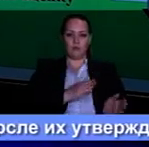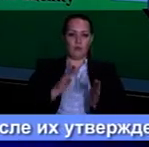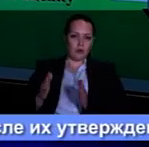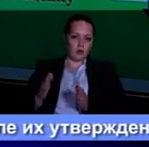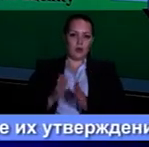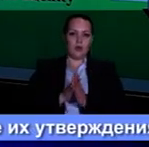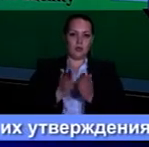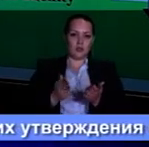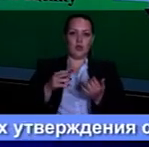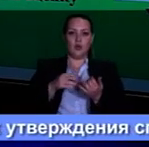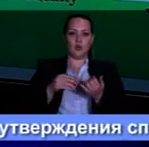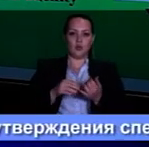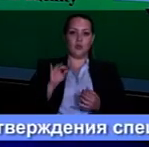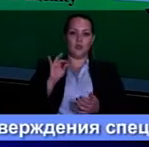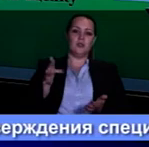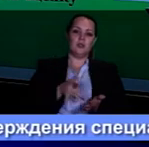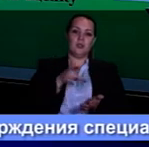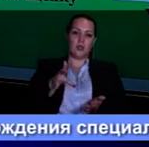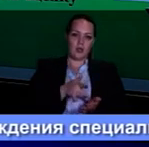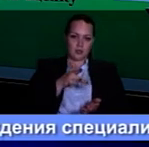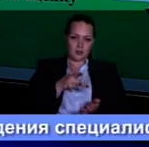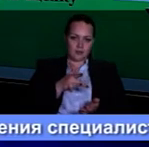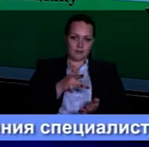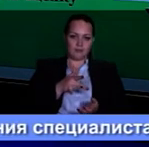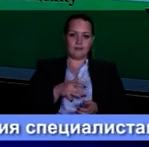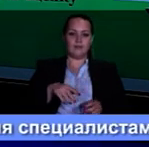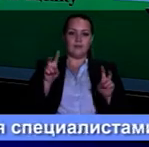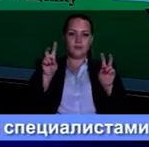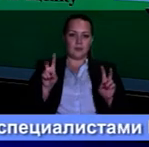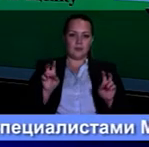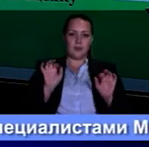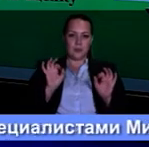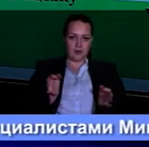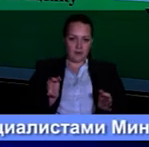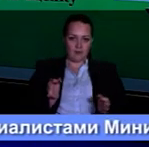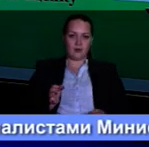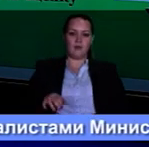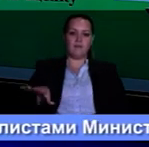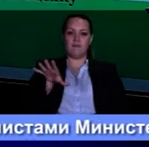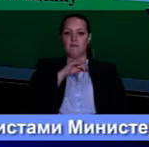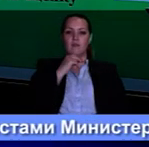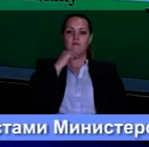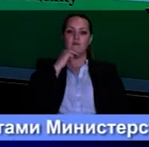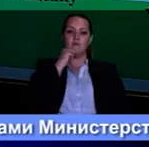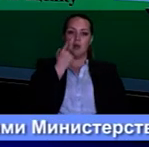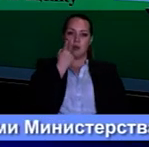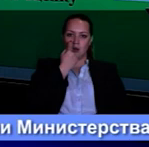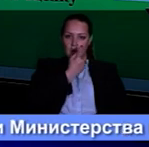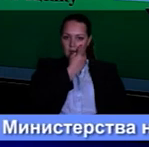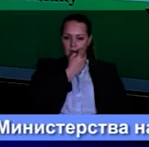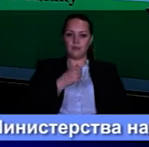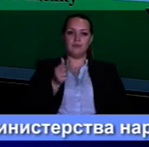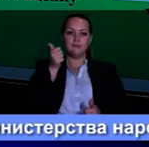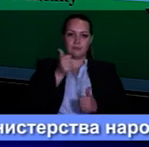Книжка, ручка и тетрадки – все ли правильно сидят? Все ли внимательно глядят?